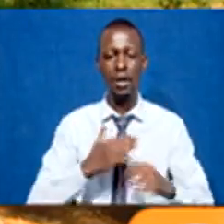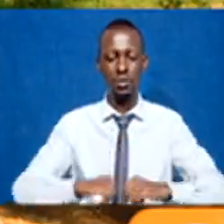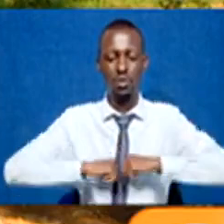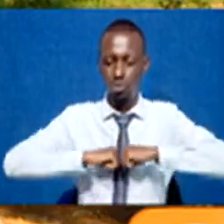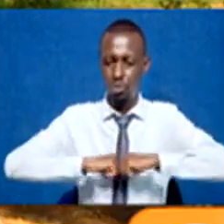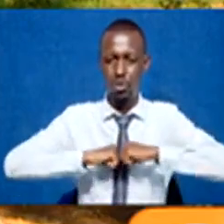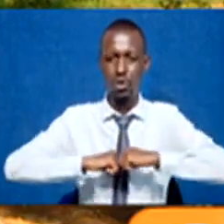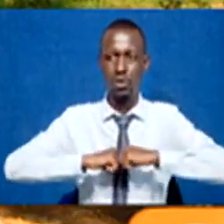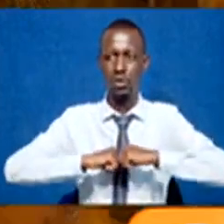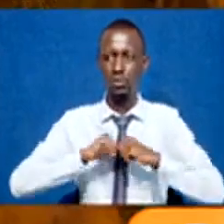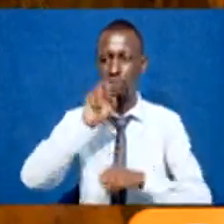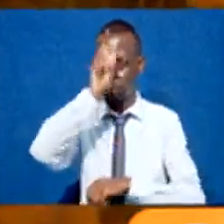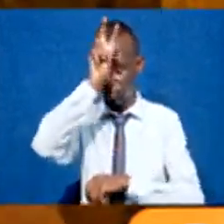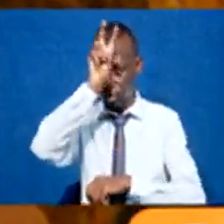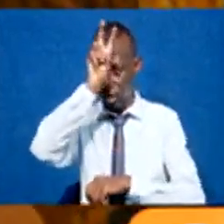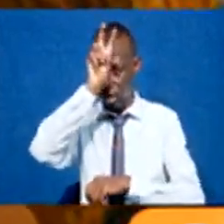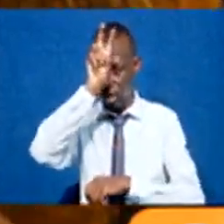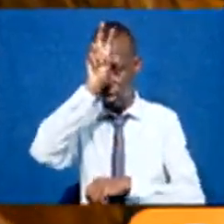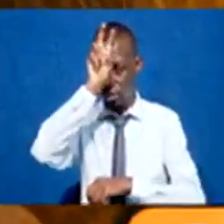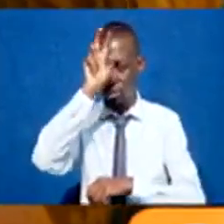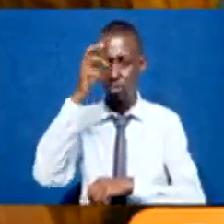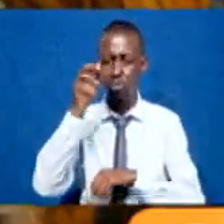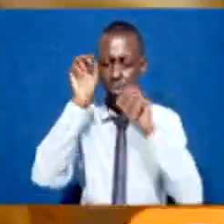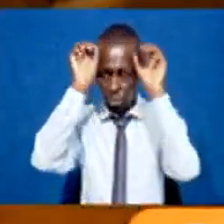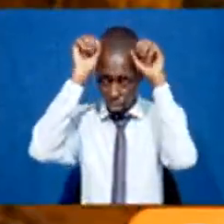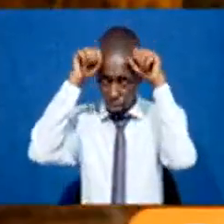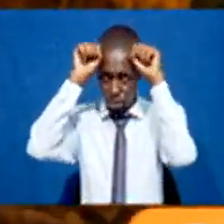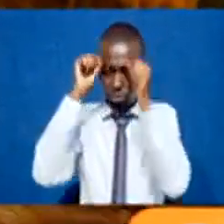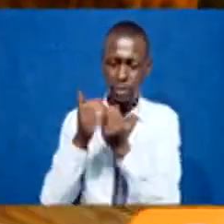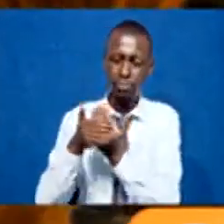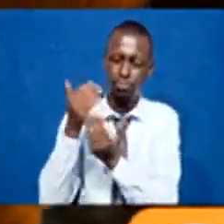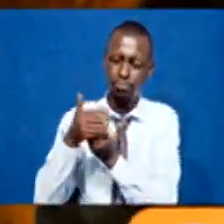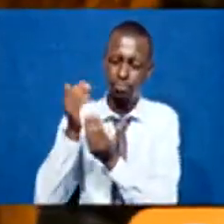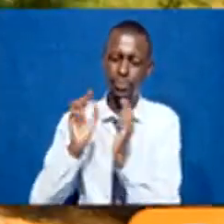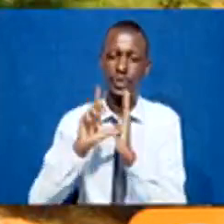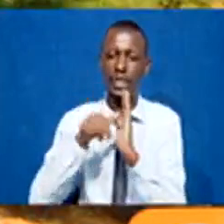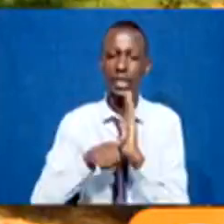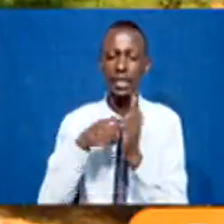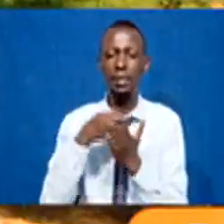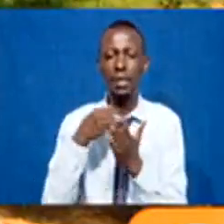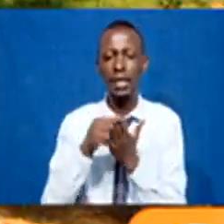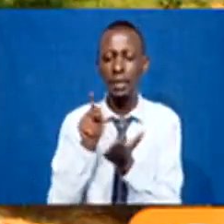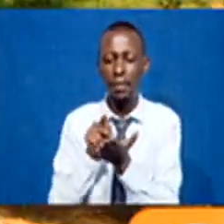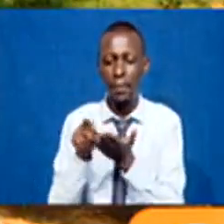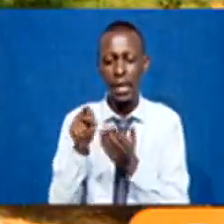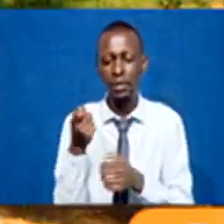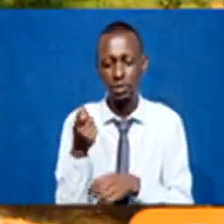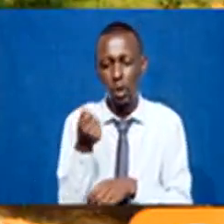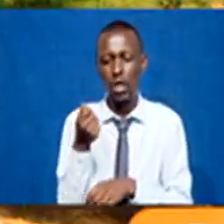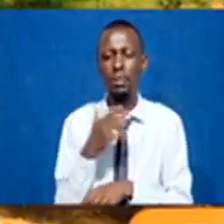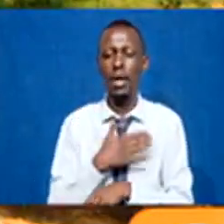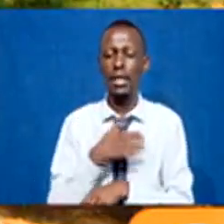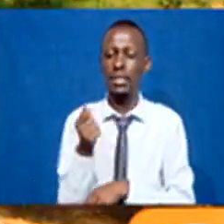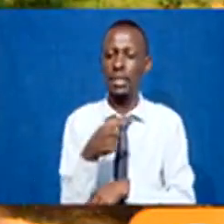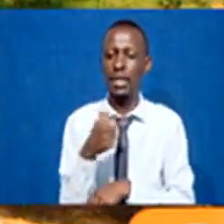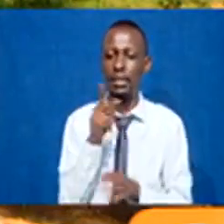nilikuwa nachungia mbuzi na kondoo. Baadaye pesa nilikuwa napata kidogo kwa msara yangu,